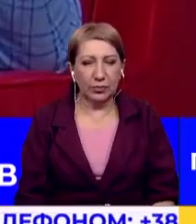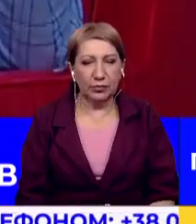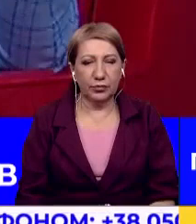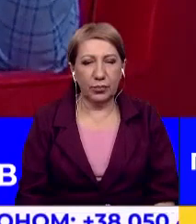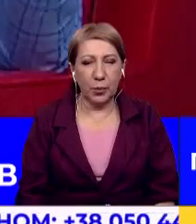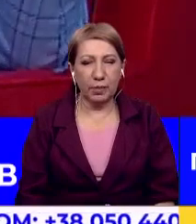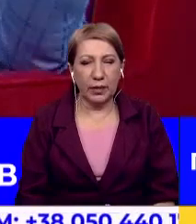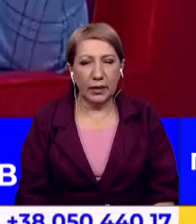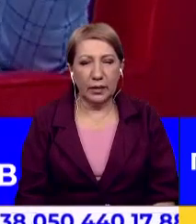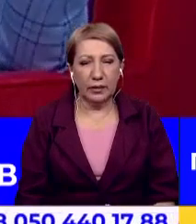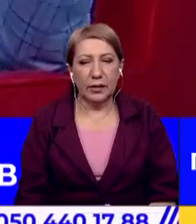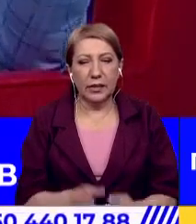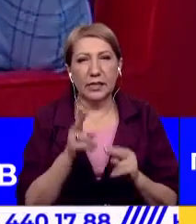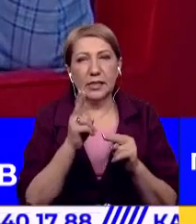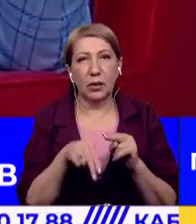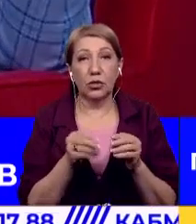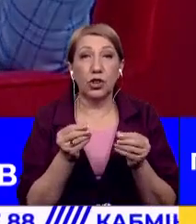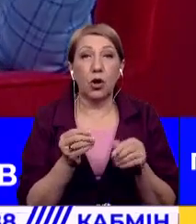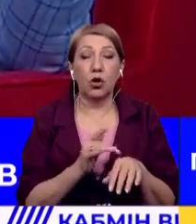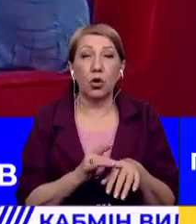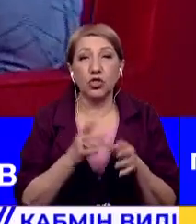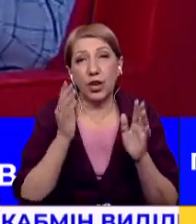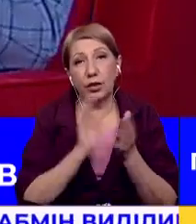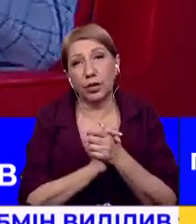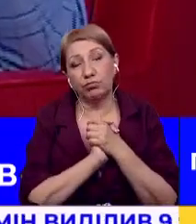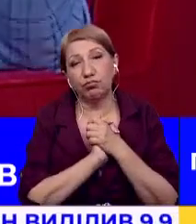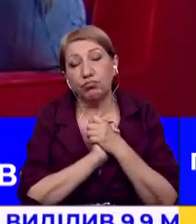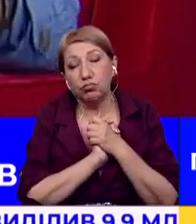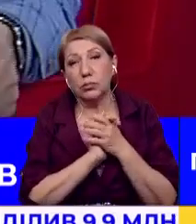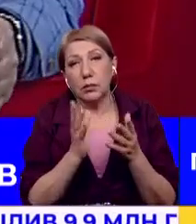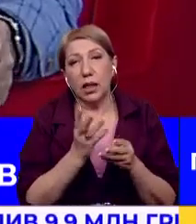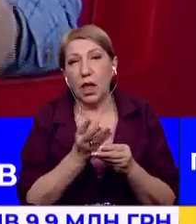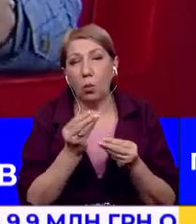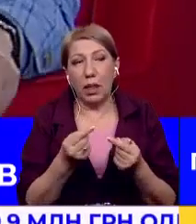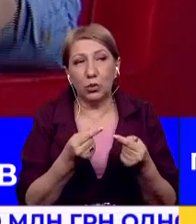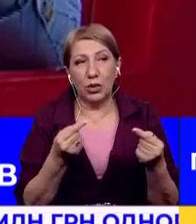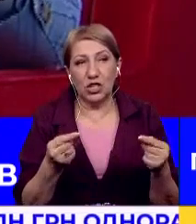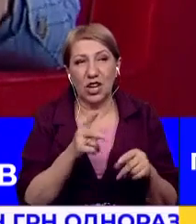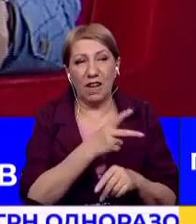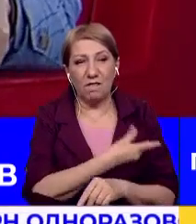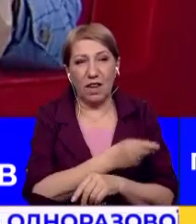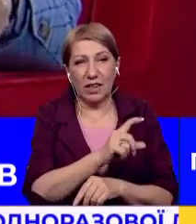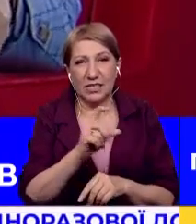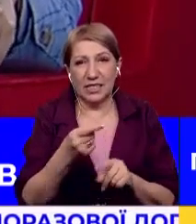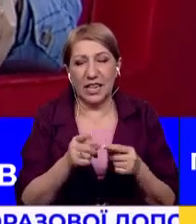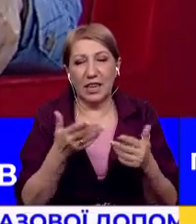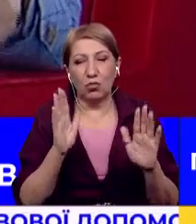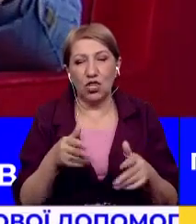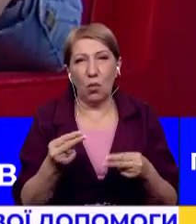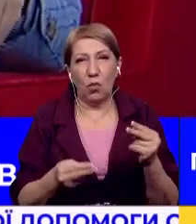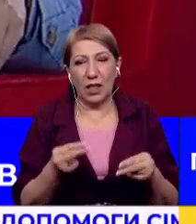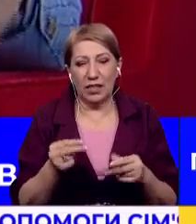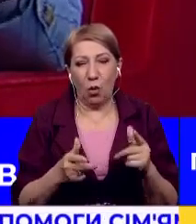так далі. Просто закінчились грошенята. На оплату інших вакцин, на які вже укладені